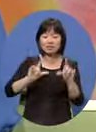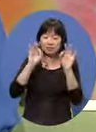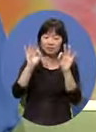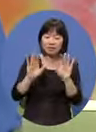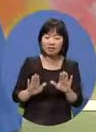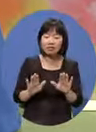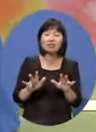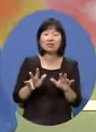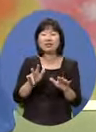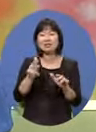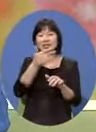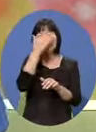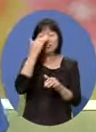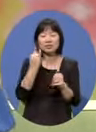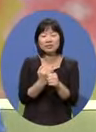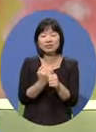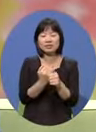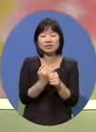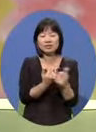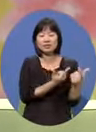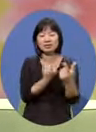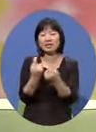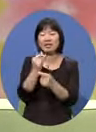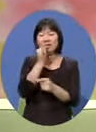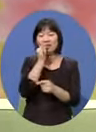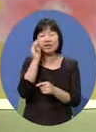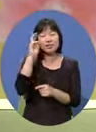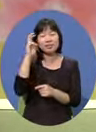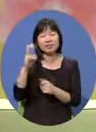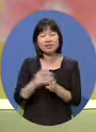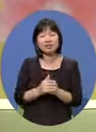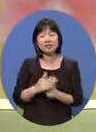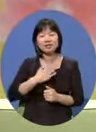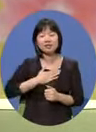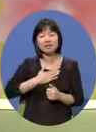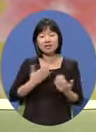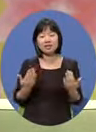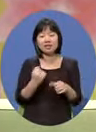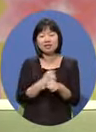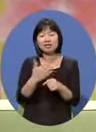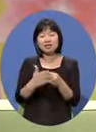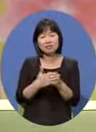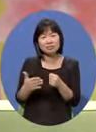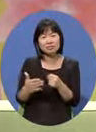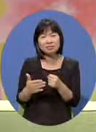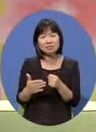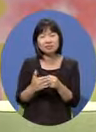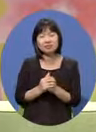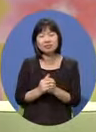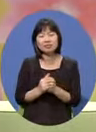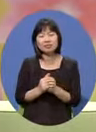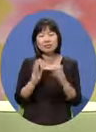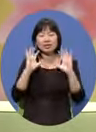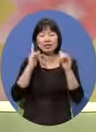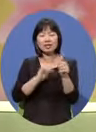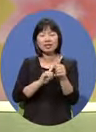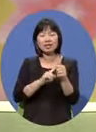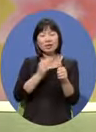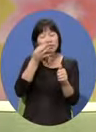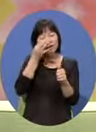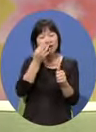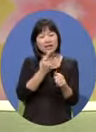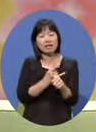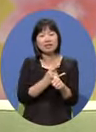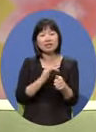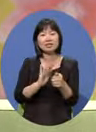보면서 요즘 젊은 부부들이 다 이래요. 그렇죠. 진짜 네. 자기 할 일들 하느라고 거기다가 애를 봐야 된다는